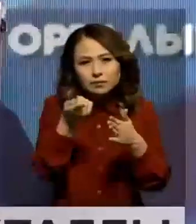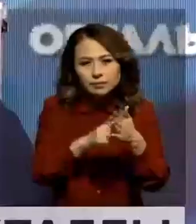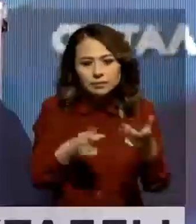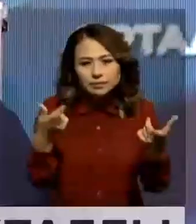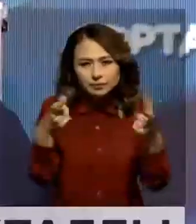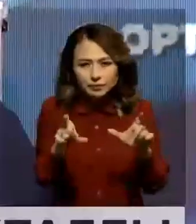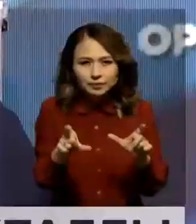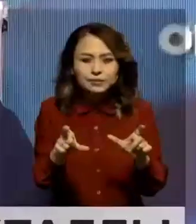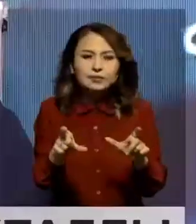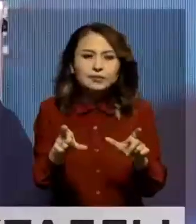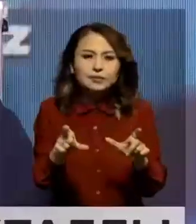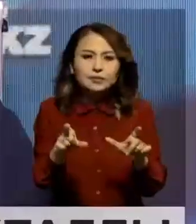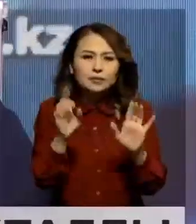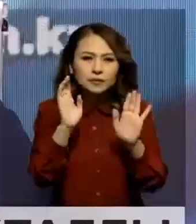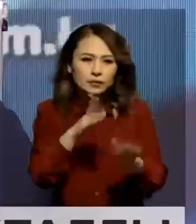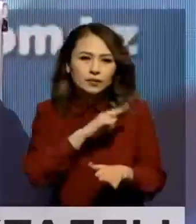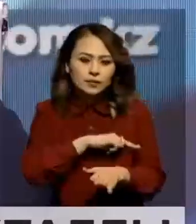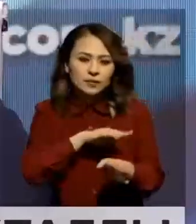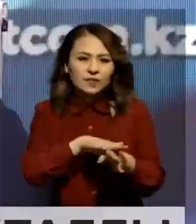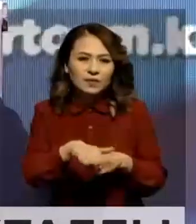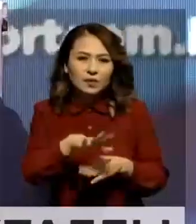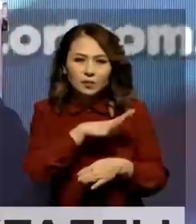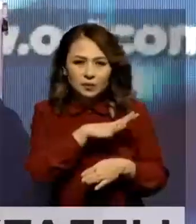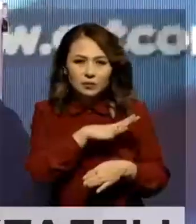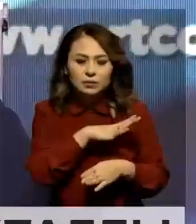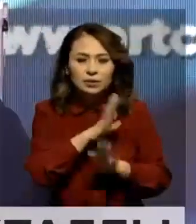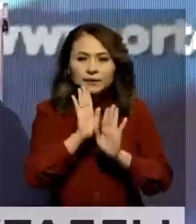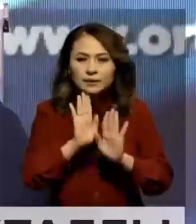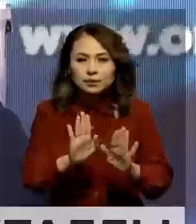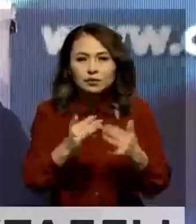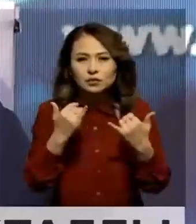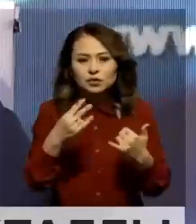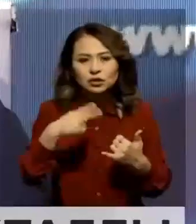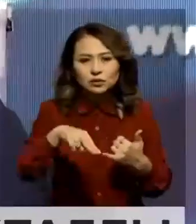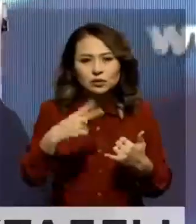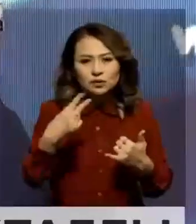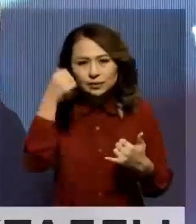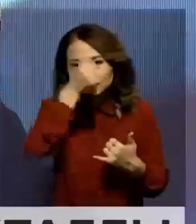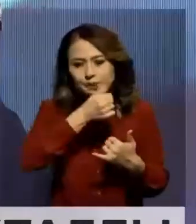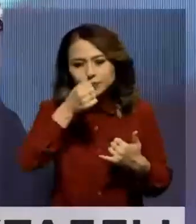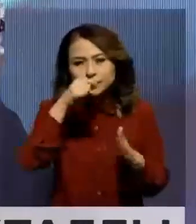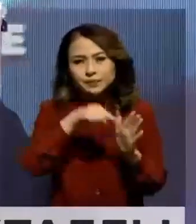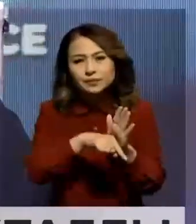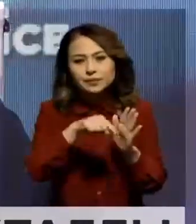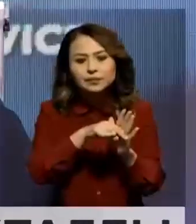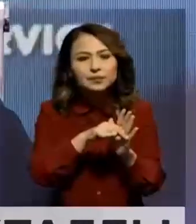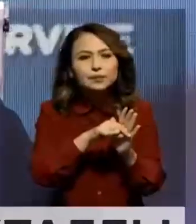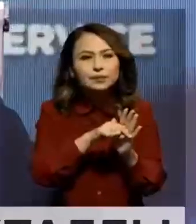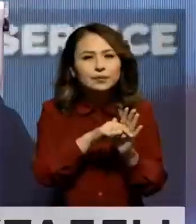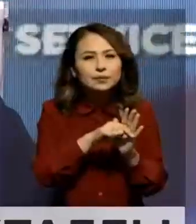оны шектеуге біраз жұмыс өткізілді. Тек қана осы 22 жылдың ішінде